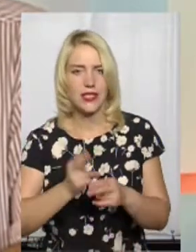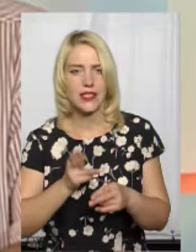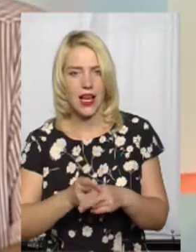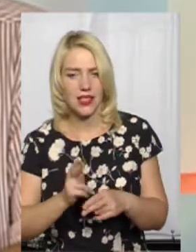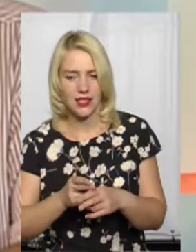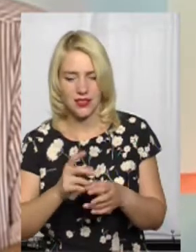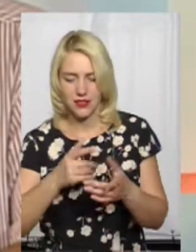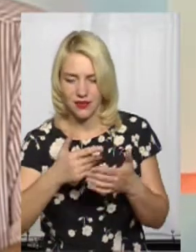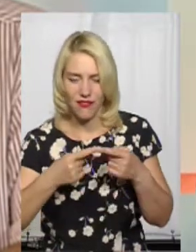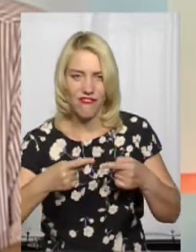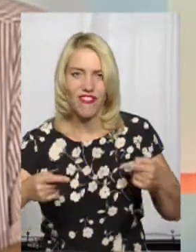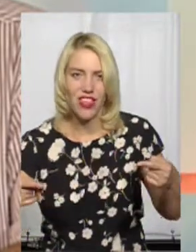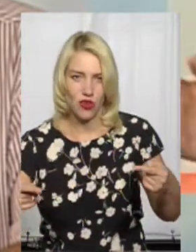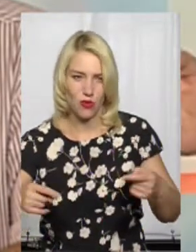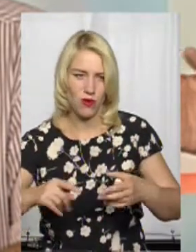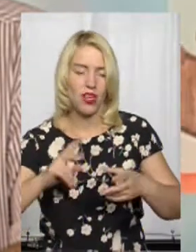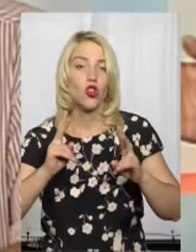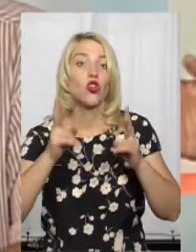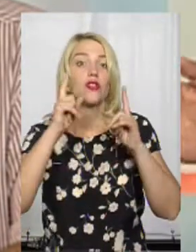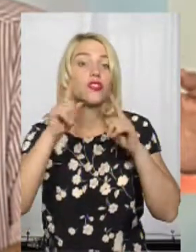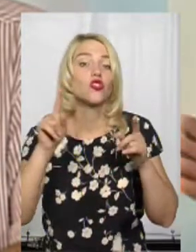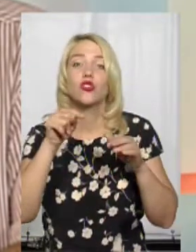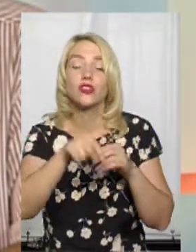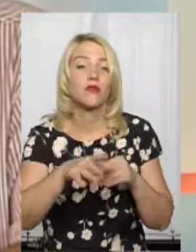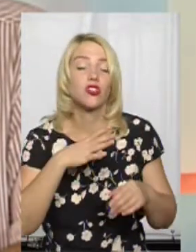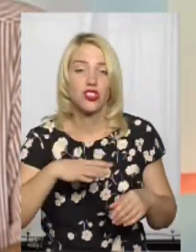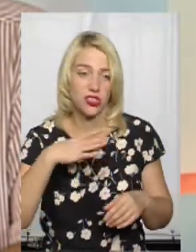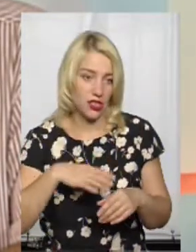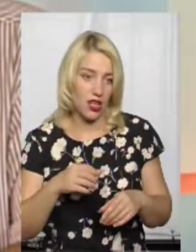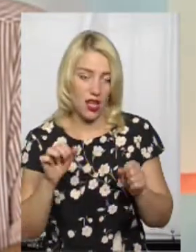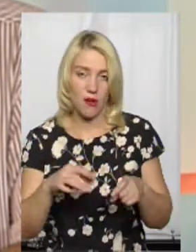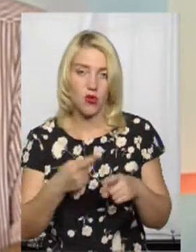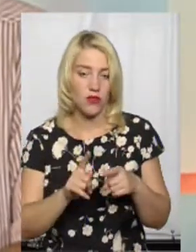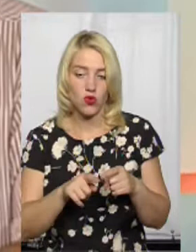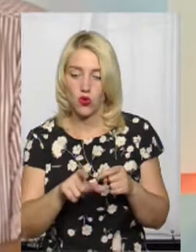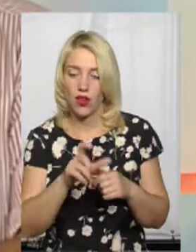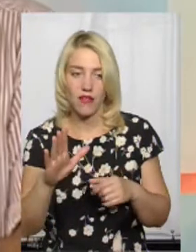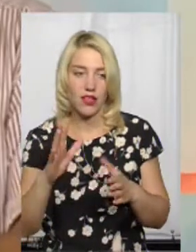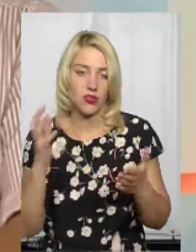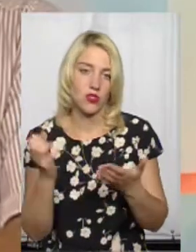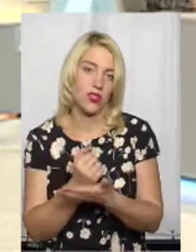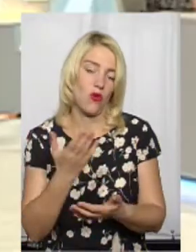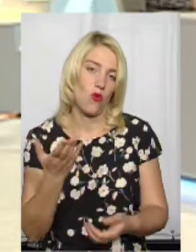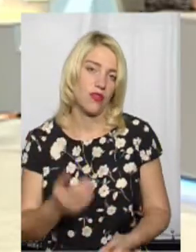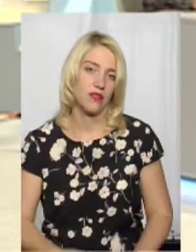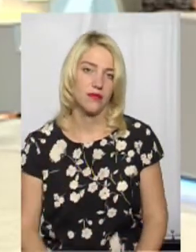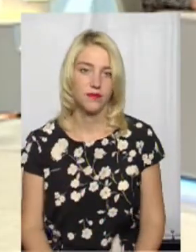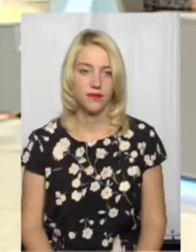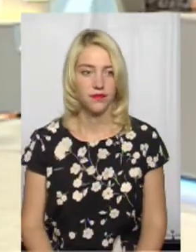залізні. І хто знає, що там ще чекає, ясно, або, можливо, в цю хвилину так знаходять. Так.